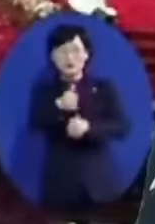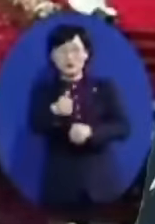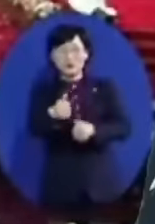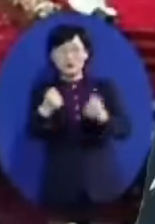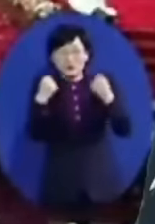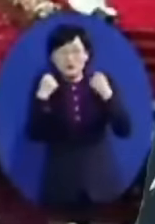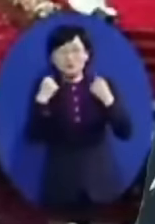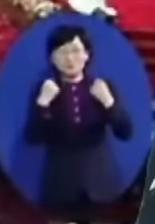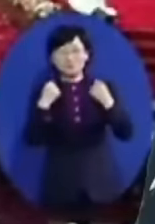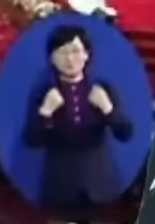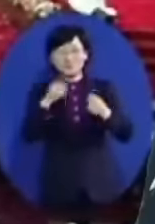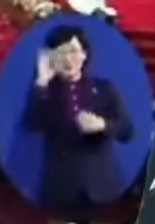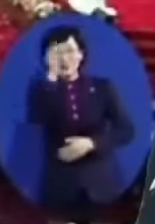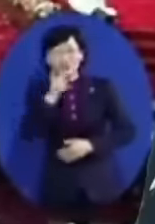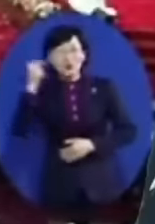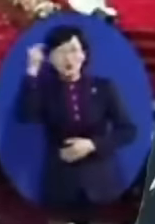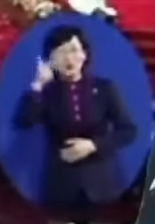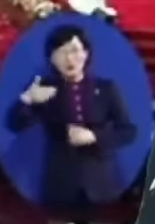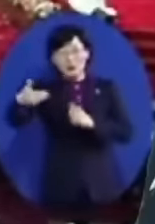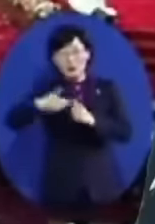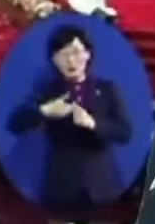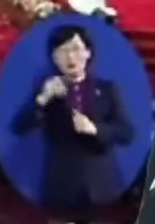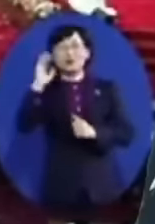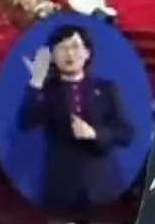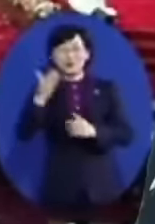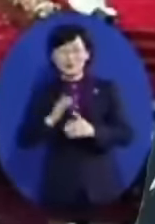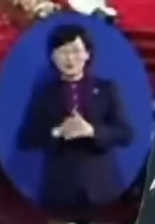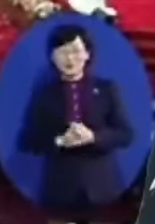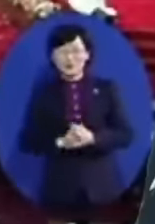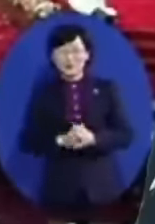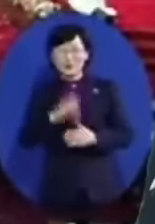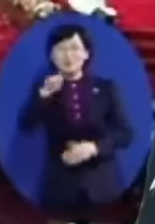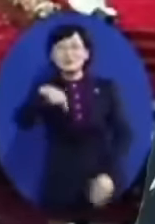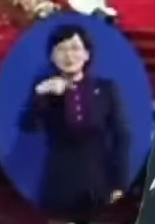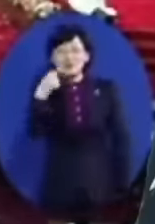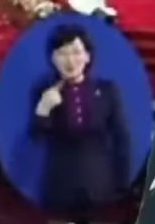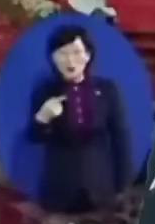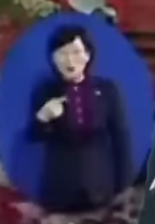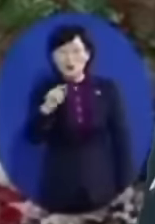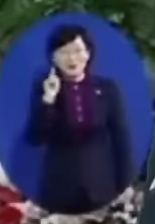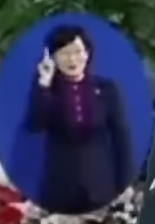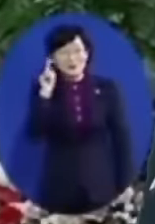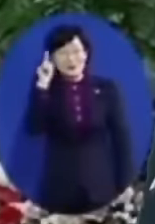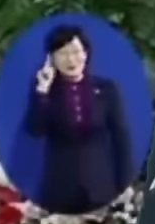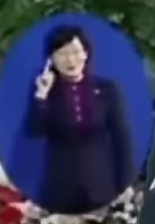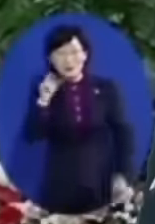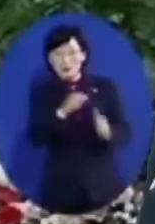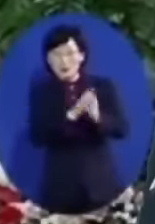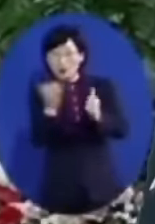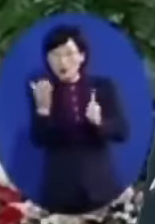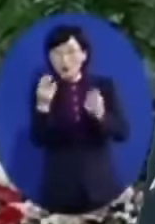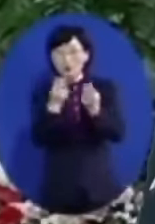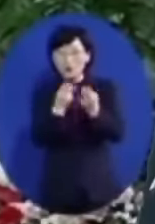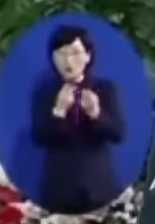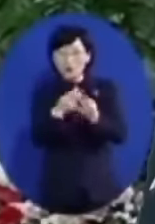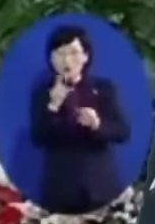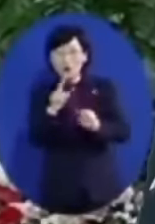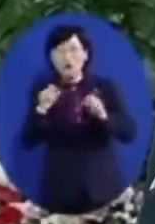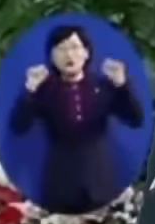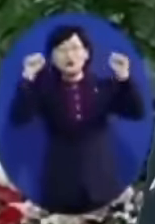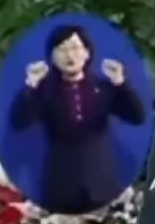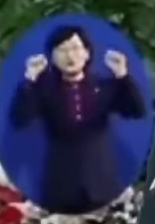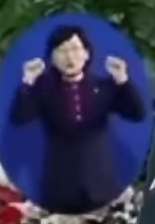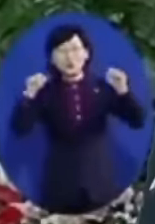힘을 성령을 통해서 많이 얻을 수 있는 것입니다. 그 다음에 스트레스에서 벗어나려면 운동을 하는